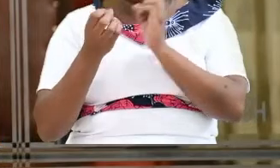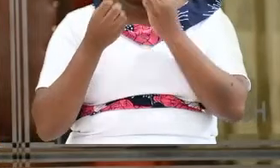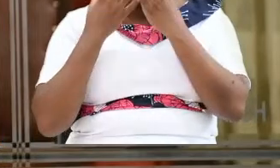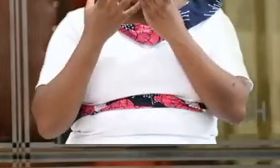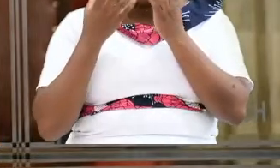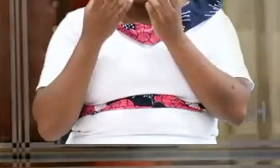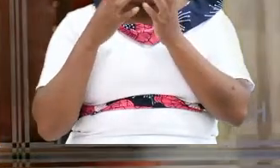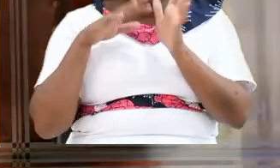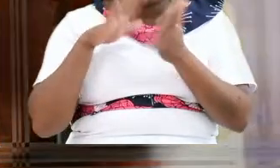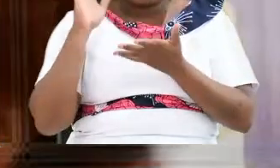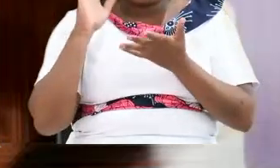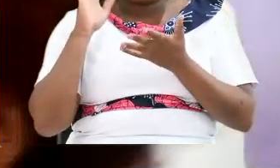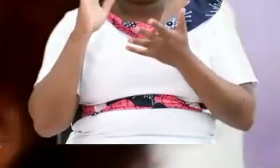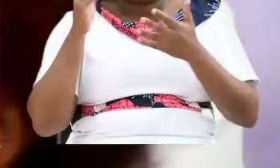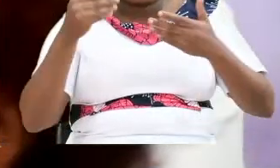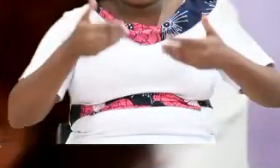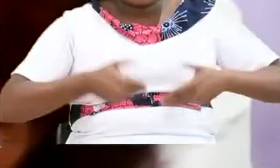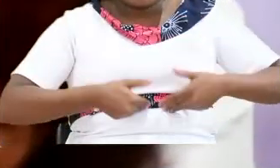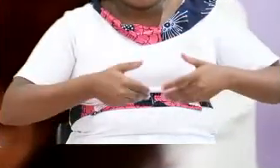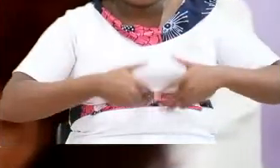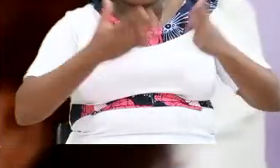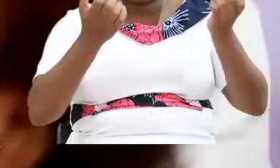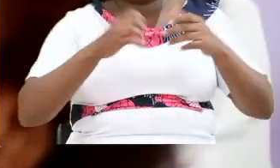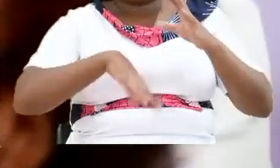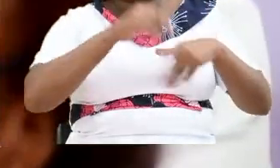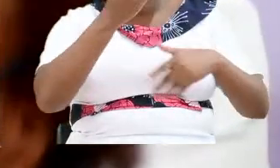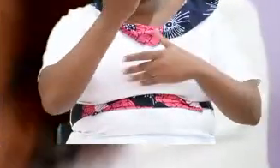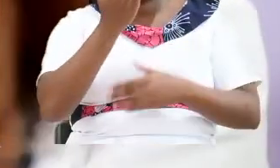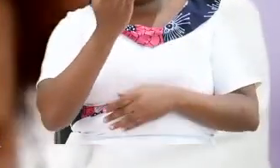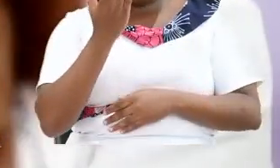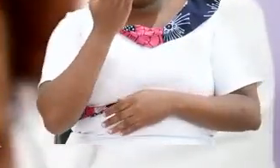pale kwa youth desk pale kwa canopy.